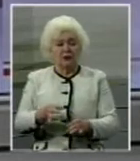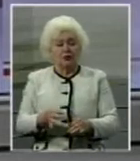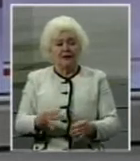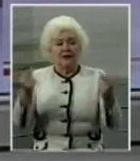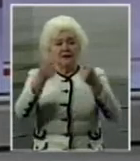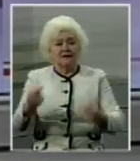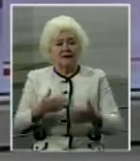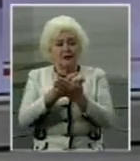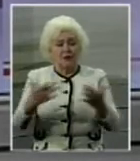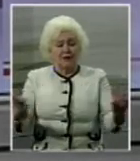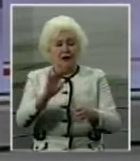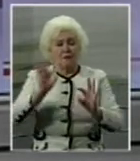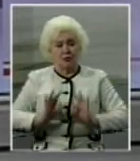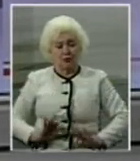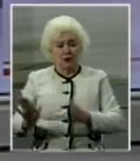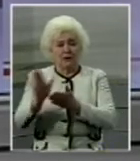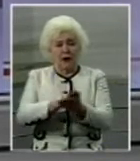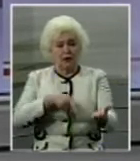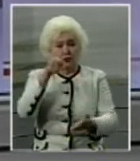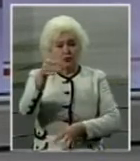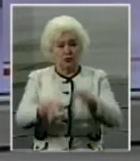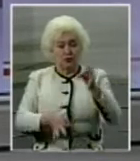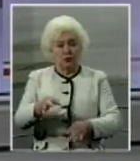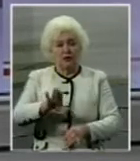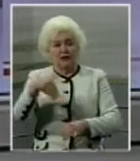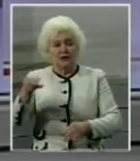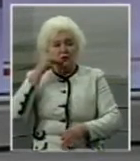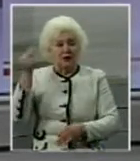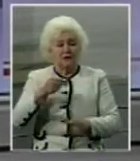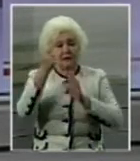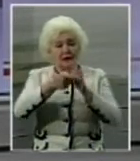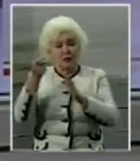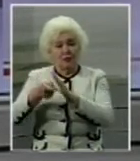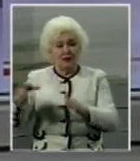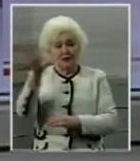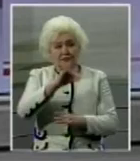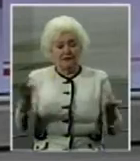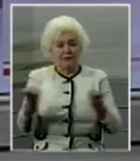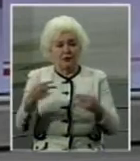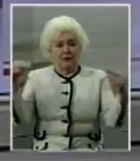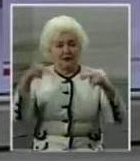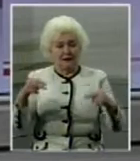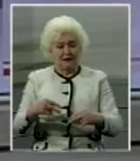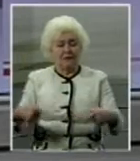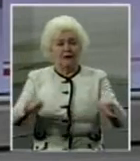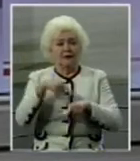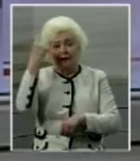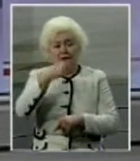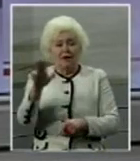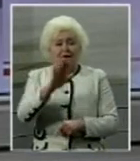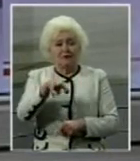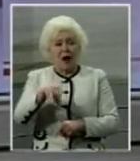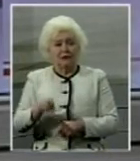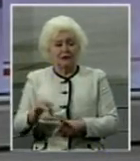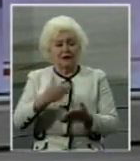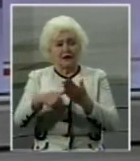із матеріалами, які прокуратура подала до суду, сторона обвинувачення не допитала усіх необхідних свідків. Таким чином, Владислав Мангер,